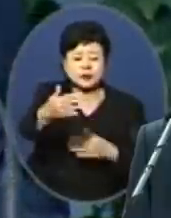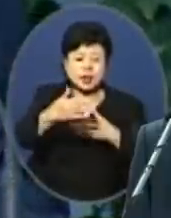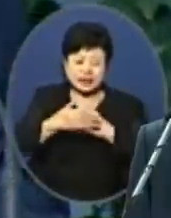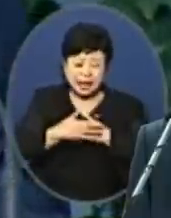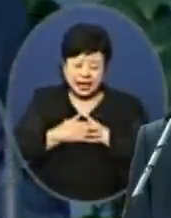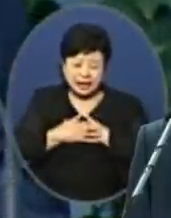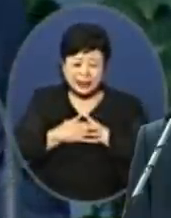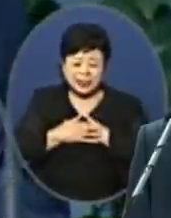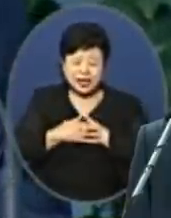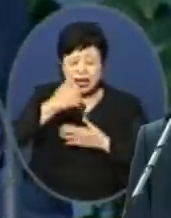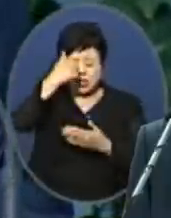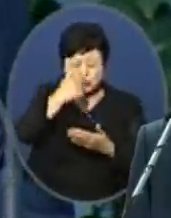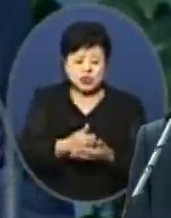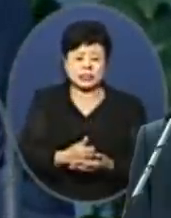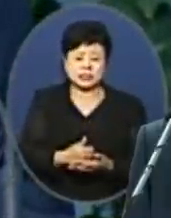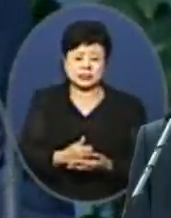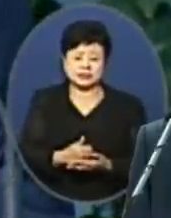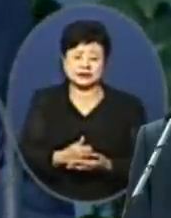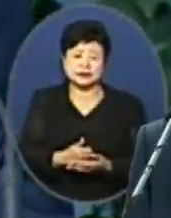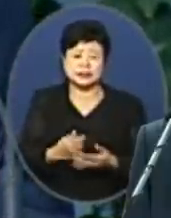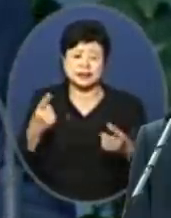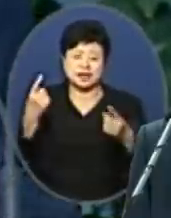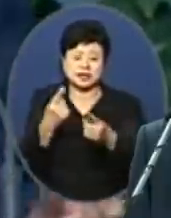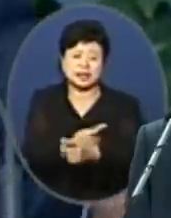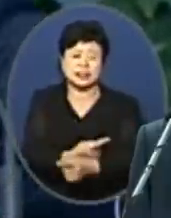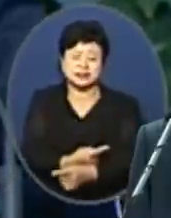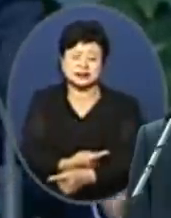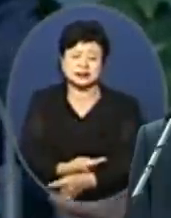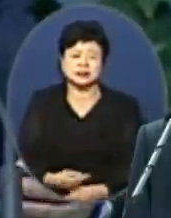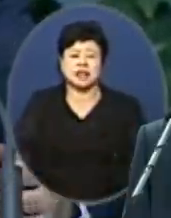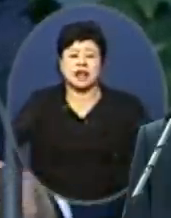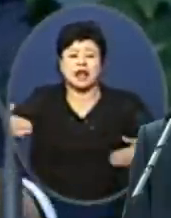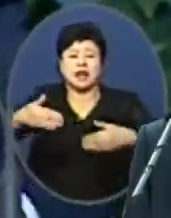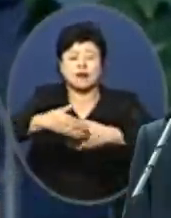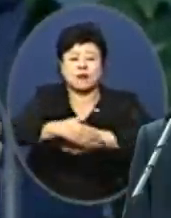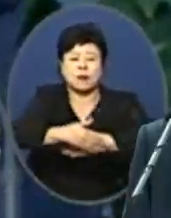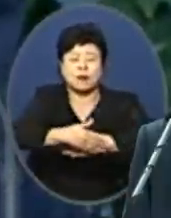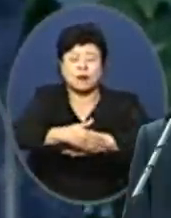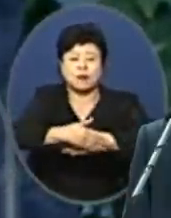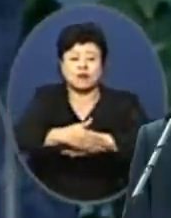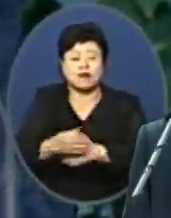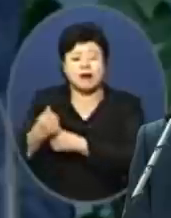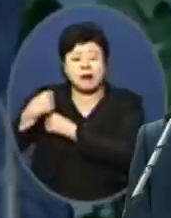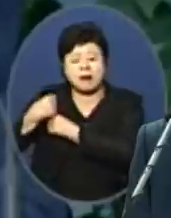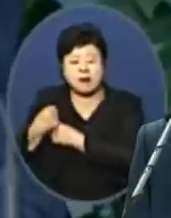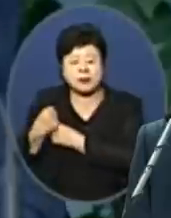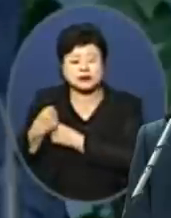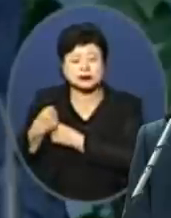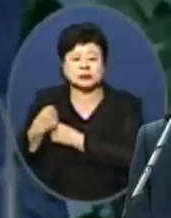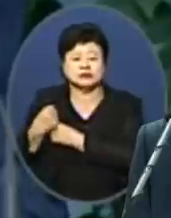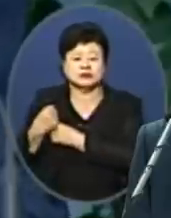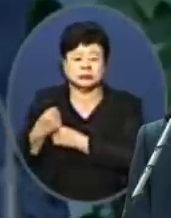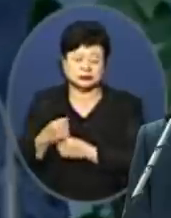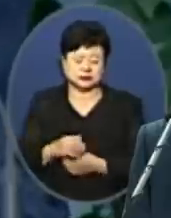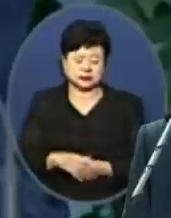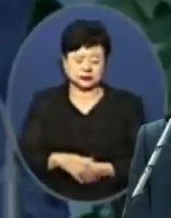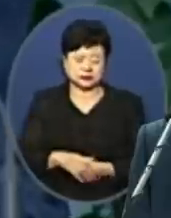나의 죄를 솔선수범해서 다 거두어서 자기가